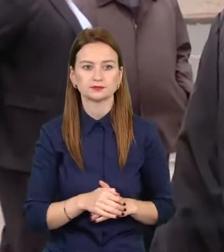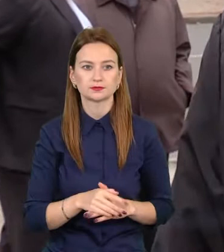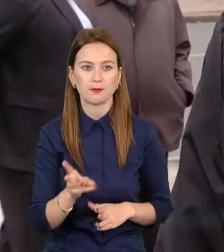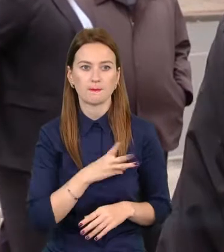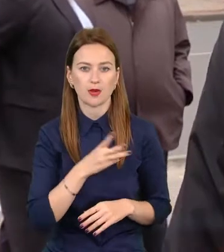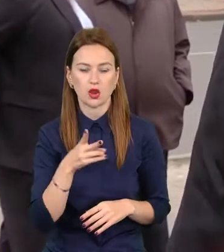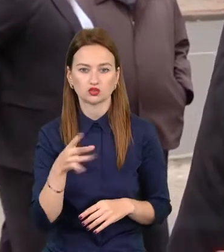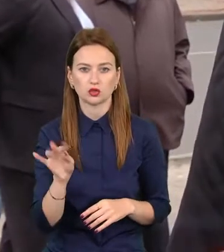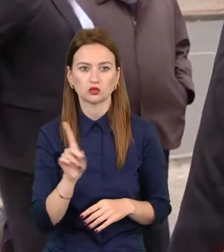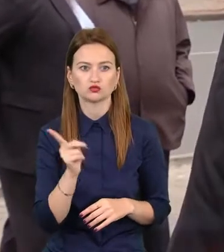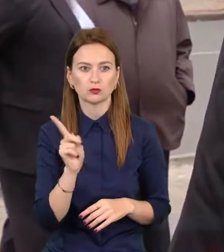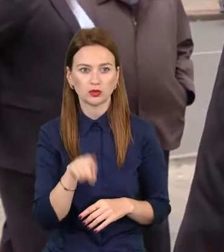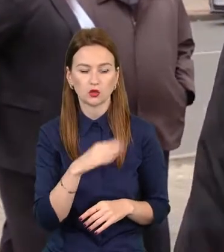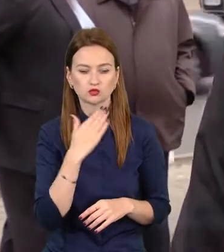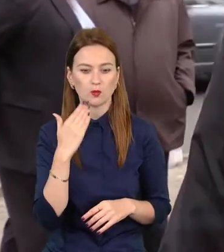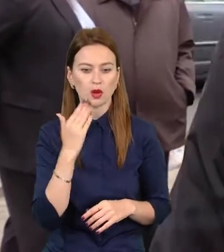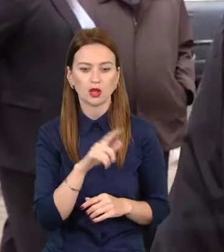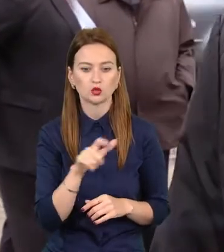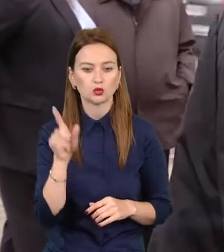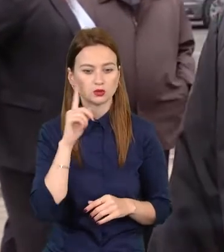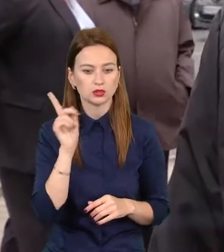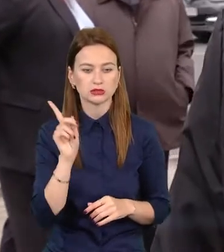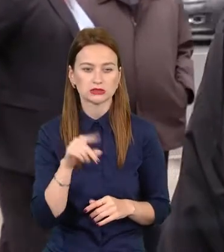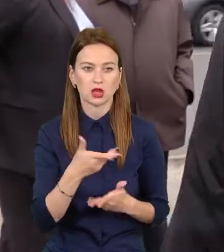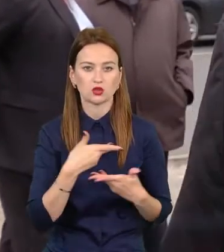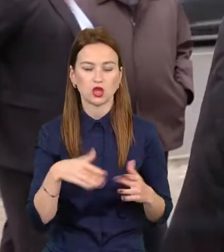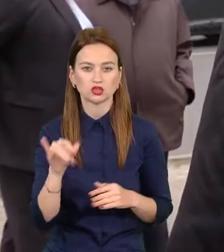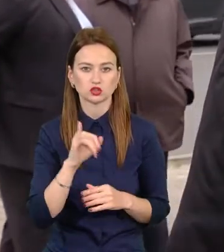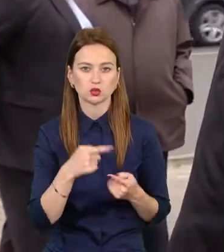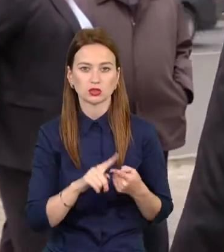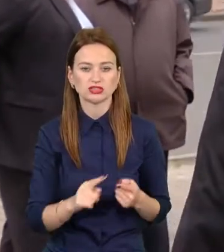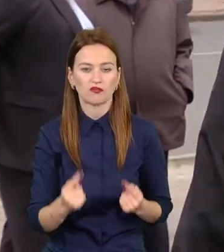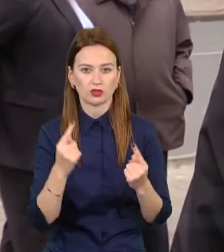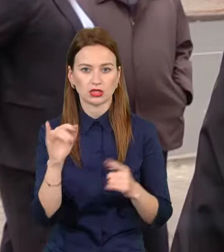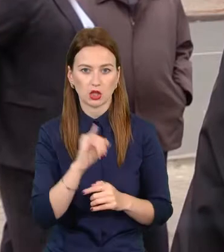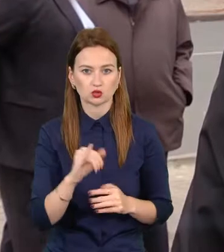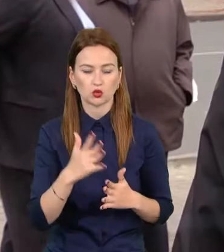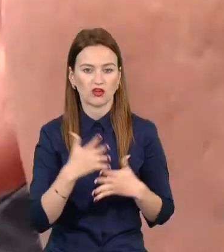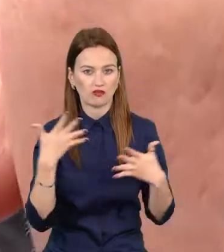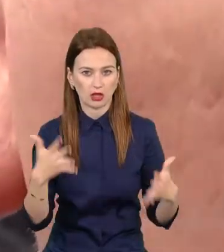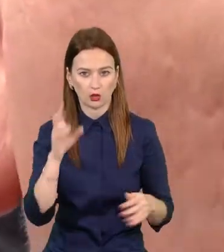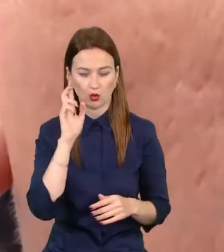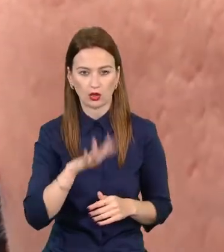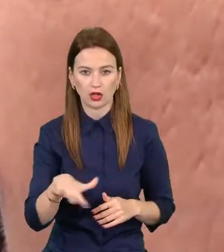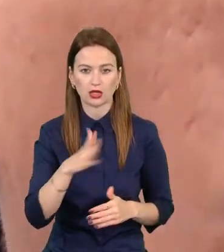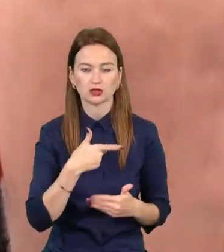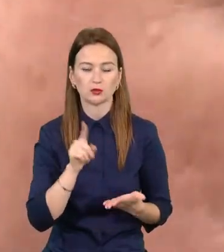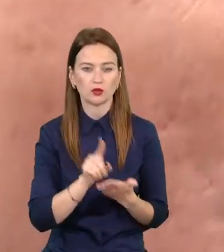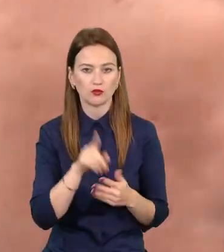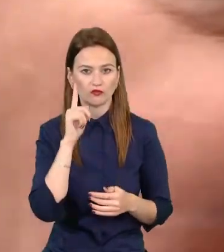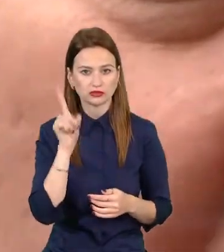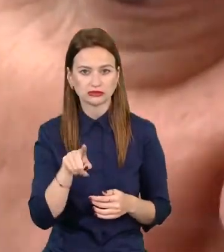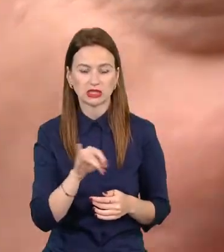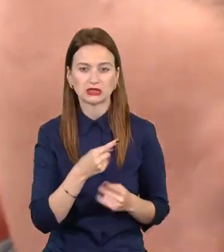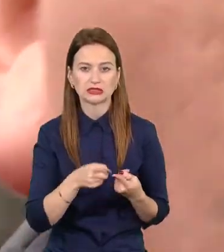бажано, щоб також багато людей знало, тому що наша історія – це велика історія великої країни. Ми повинні знати це, і це